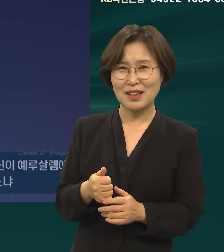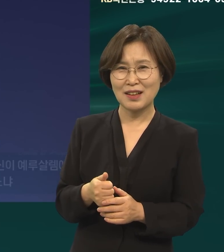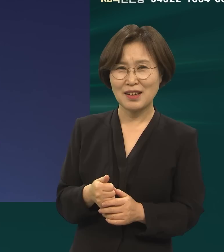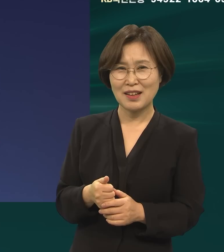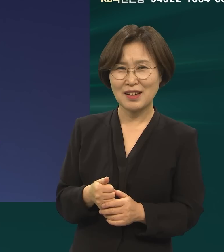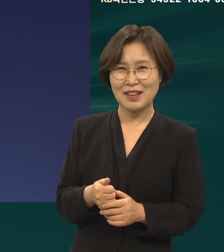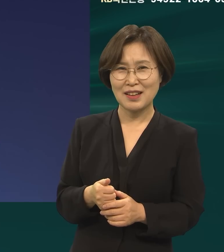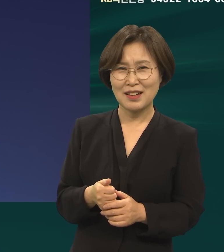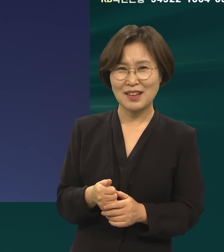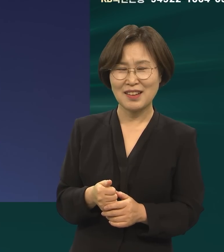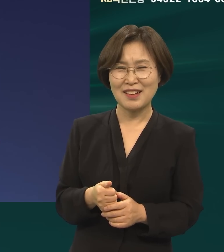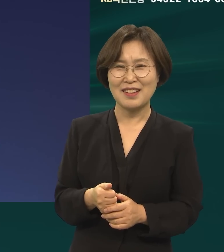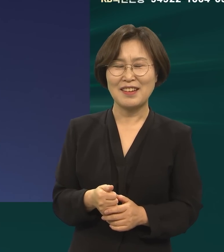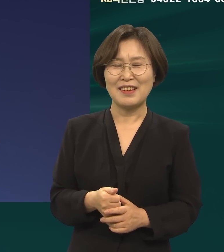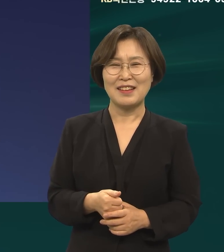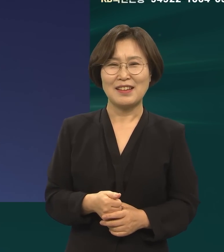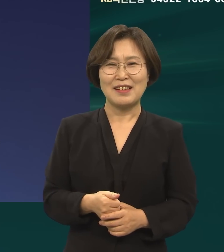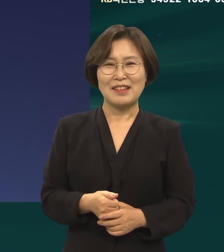왜 공감이 안 돼, 너는?